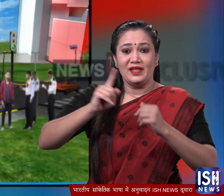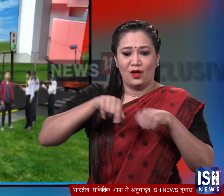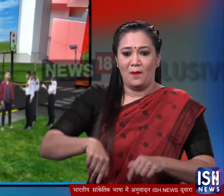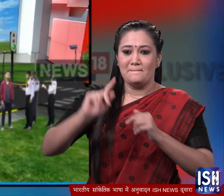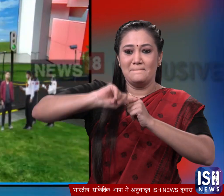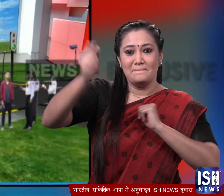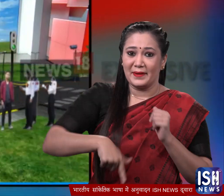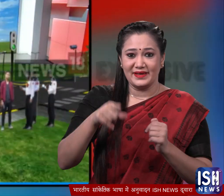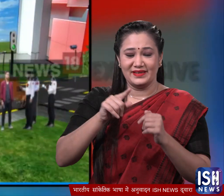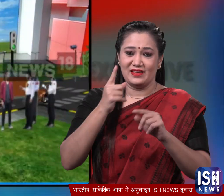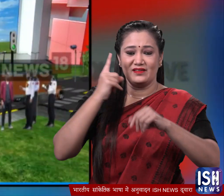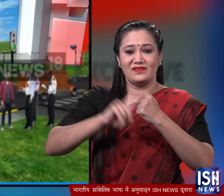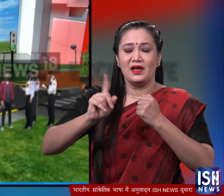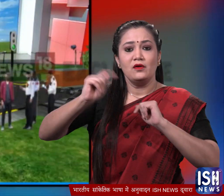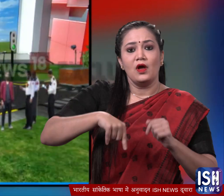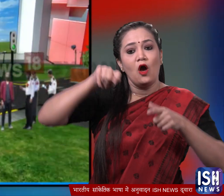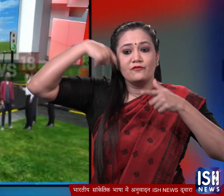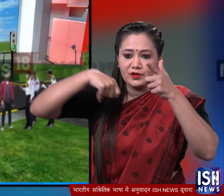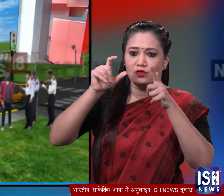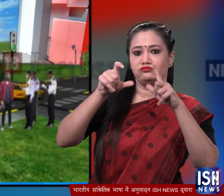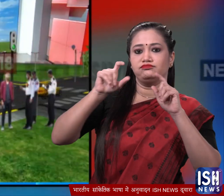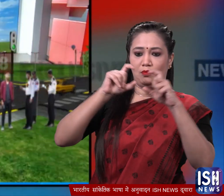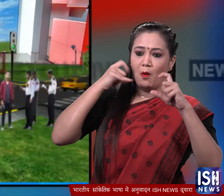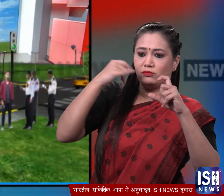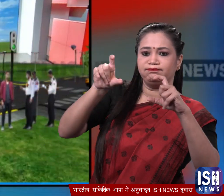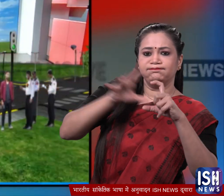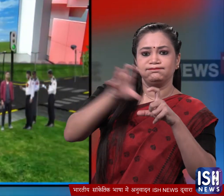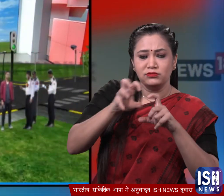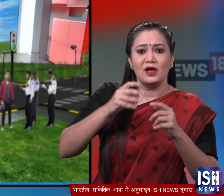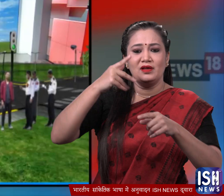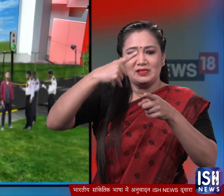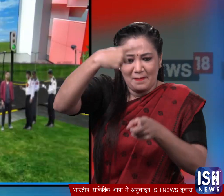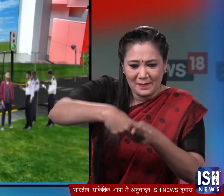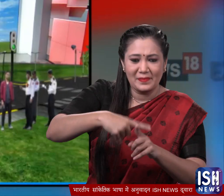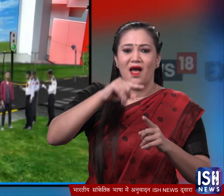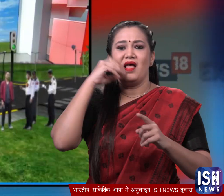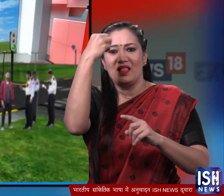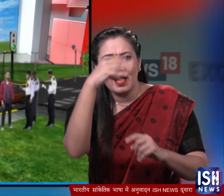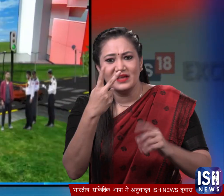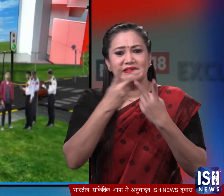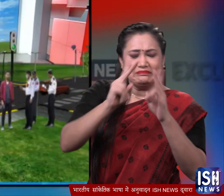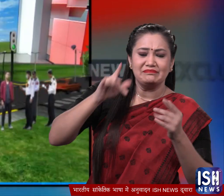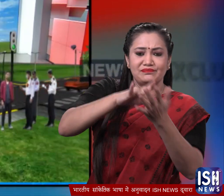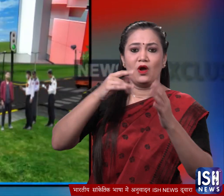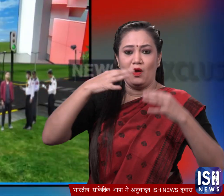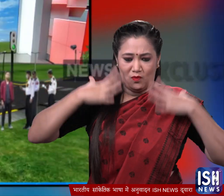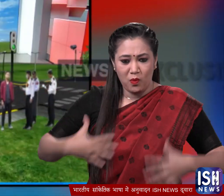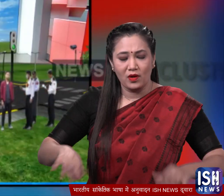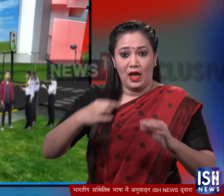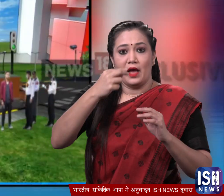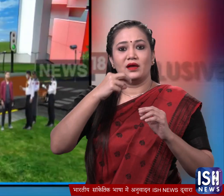चालान काटने के लिए ट्रैफिक पुलिस वीडियो रिकॉर्डिंग करेगी, जिसके लिए चौराहों, हाईवे, रेड लाइट और ट्रैफिक पुलिसकर्मी की वर्दी